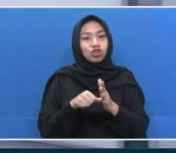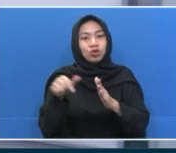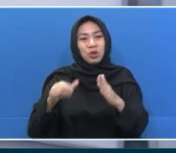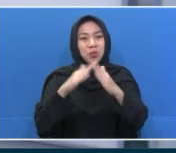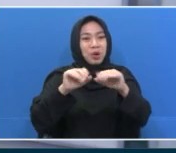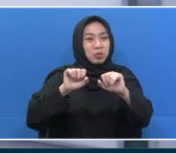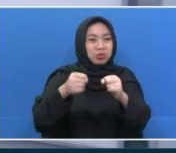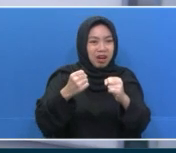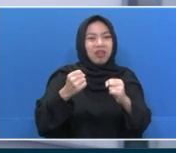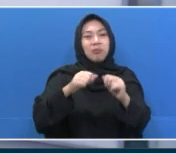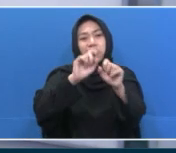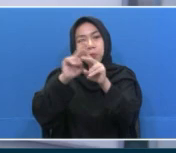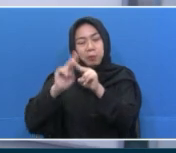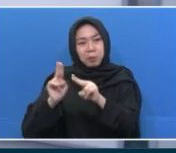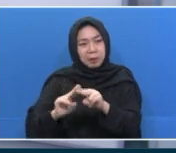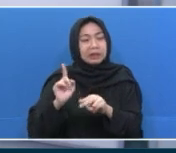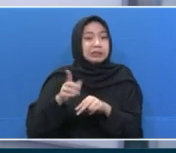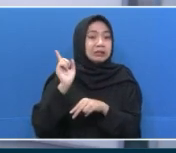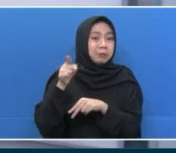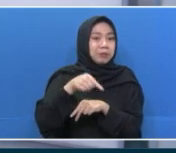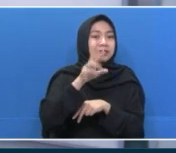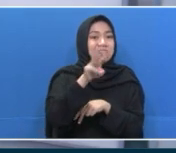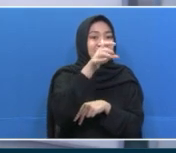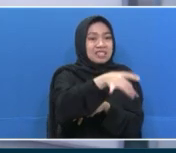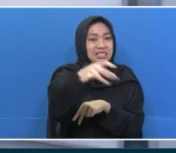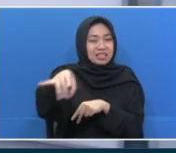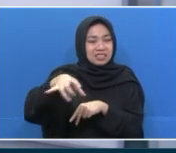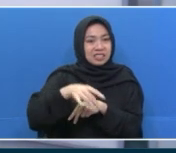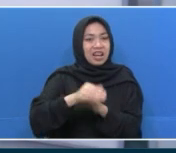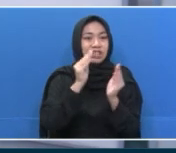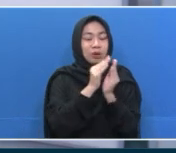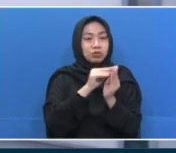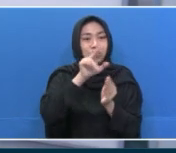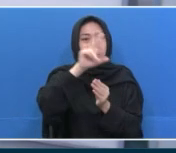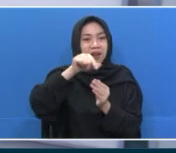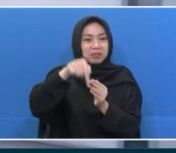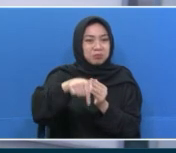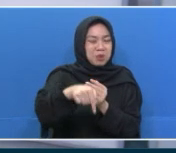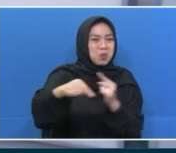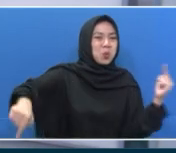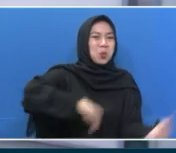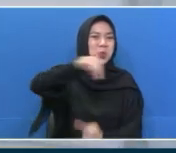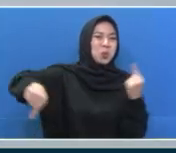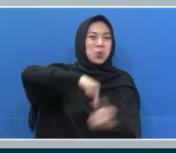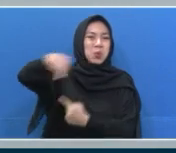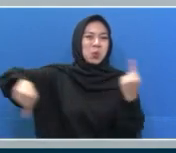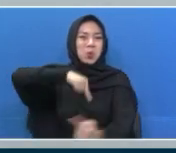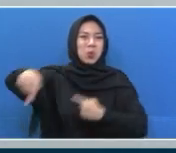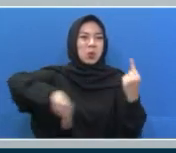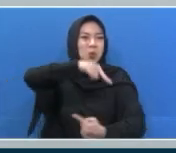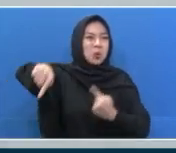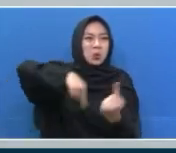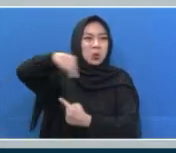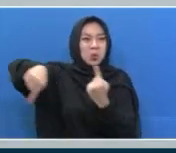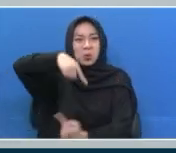setelah puting beliung melanda 3 desa di Kabupaten Indramayu Jawa Barat peristiwa angin puting beliung